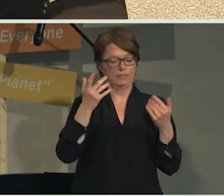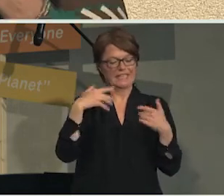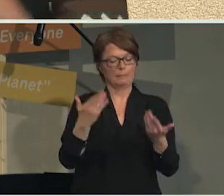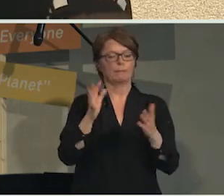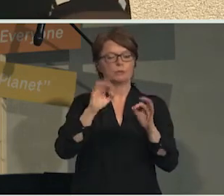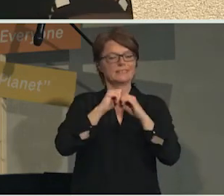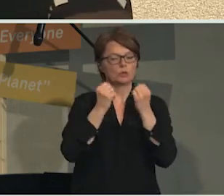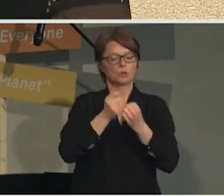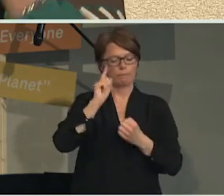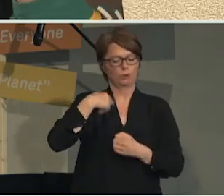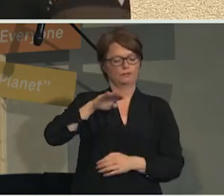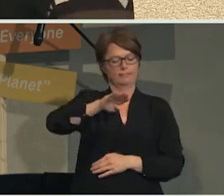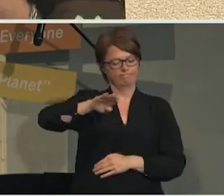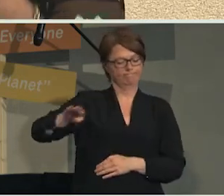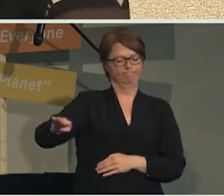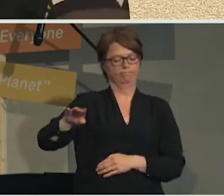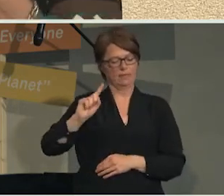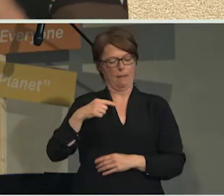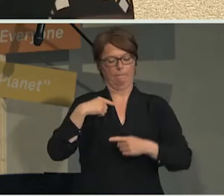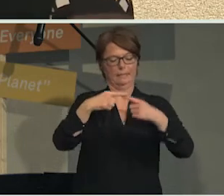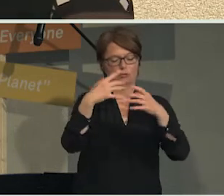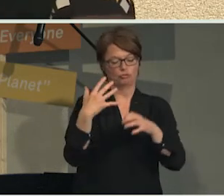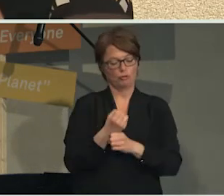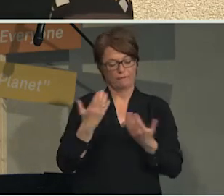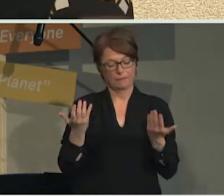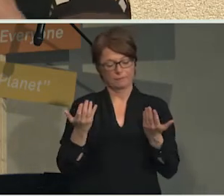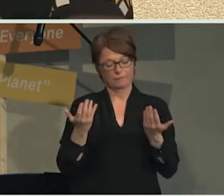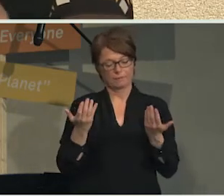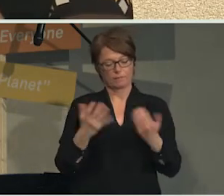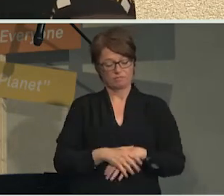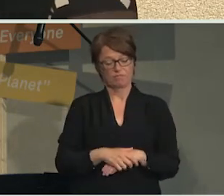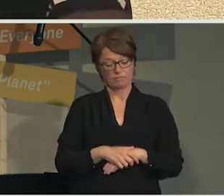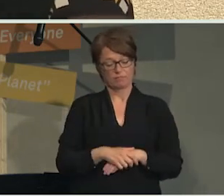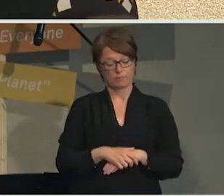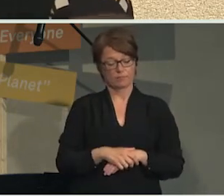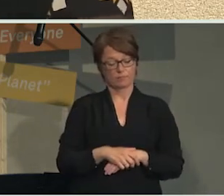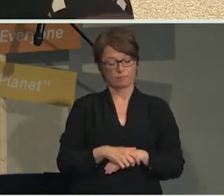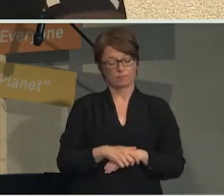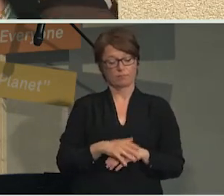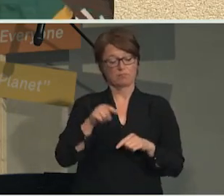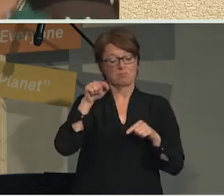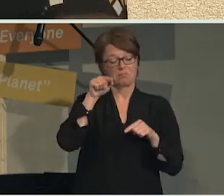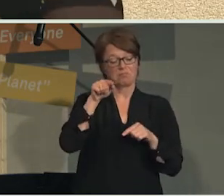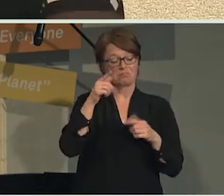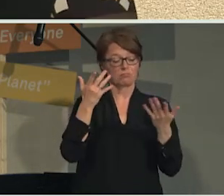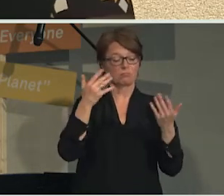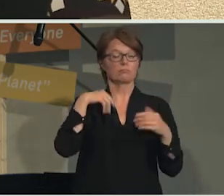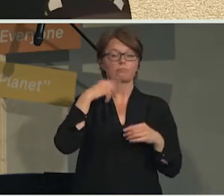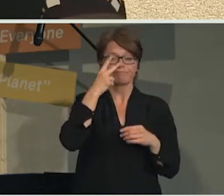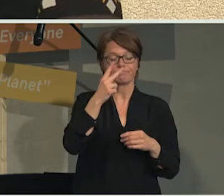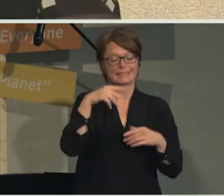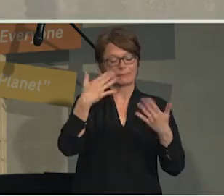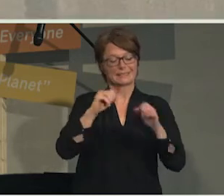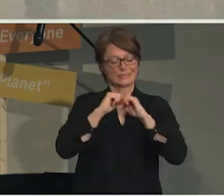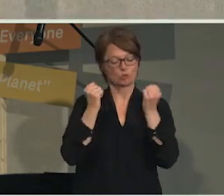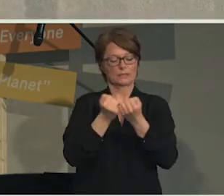Realitäten bis hin zu 5 Millionen Bürgern muslimischer Herkunft und ihre Existenz in Frage stellt